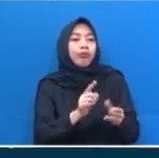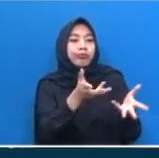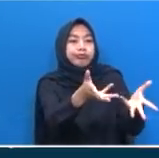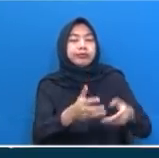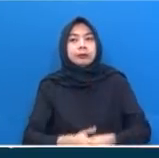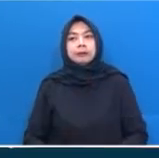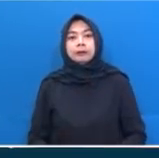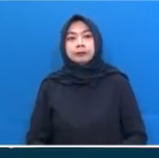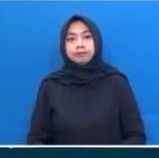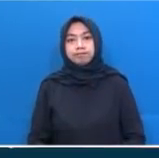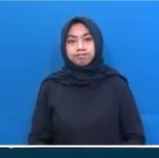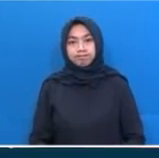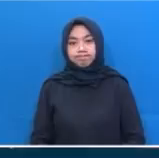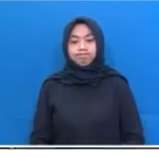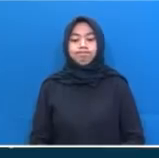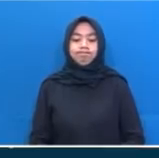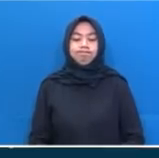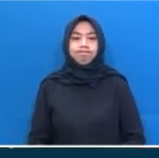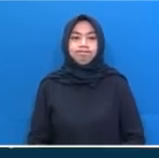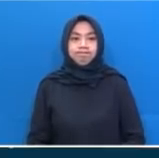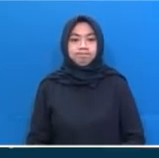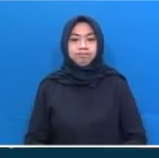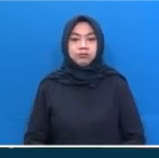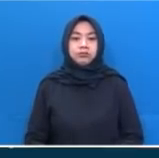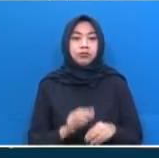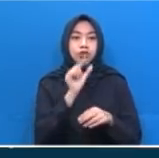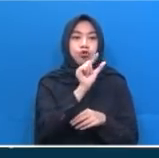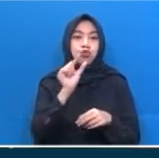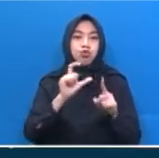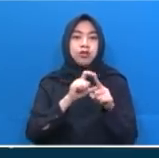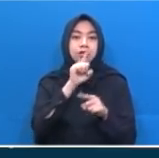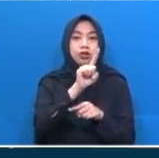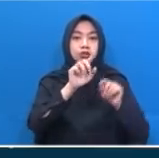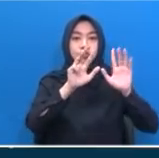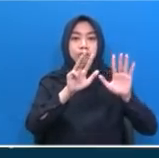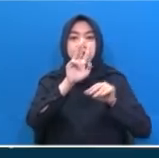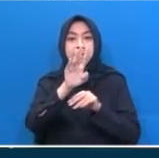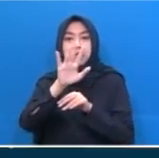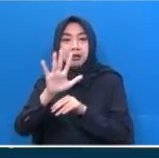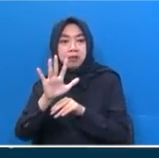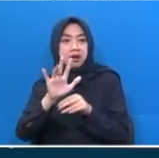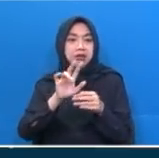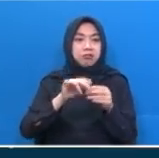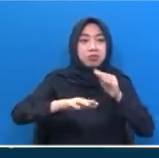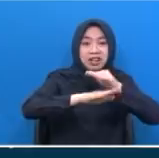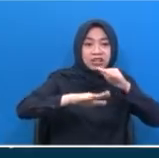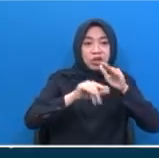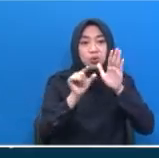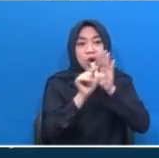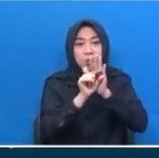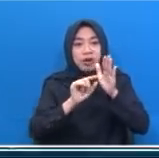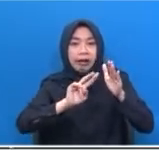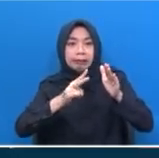haluan negara yang dipikirkan itu menjadi pemikiran para pemimpin kita